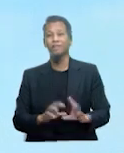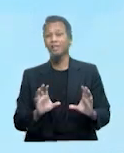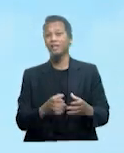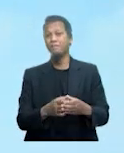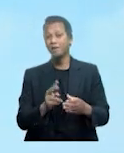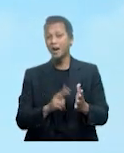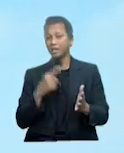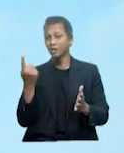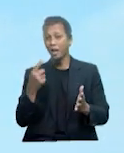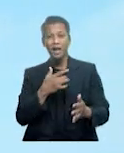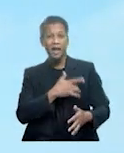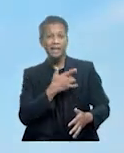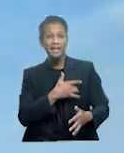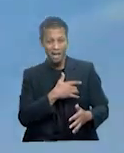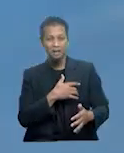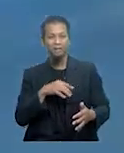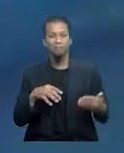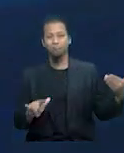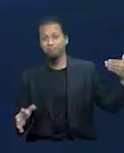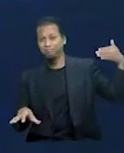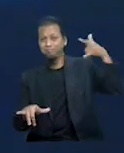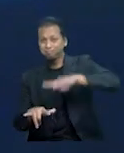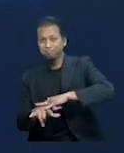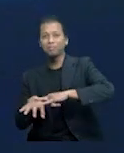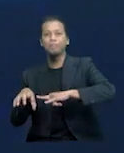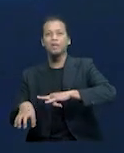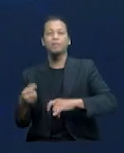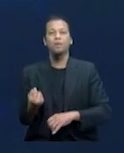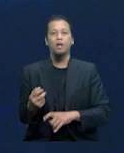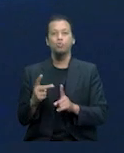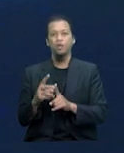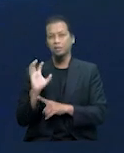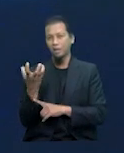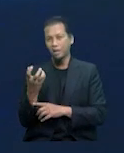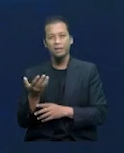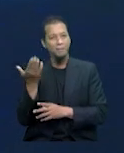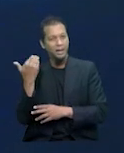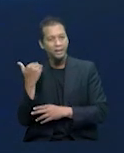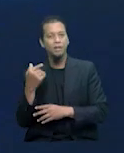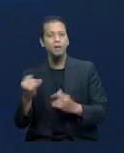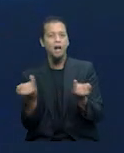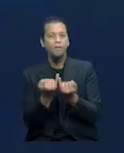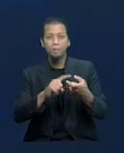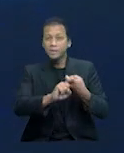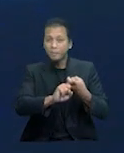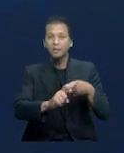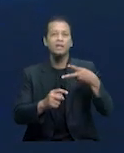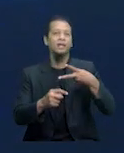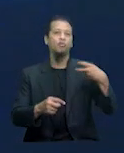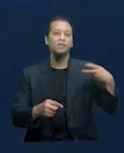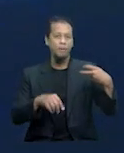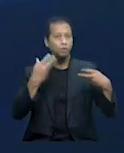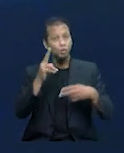Tim nasional Argentina tiba di Bandara Soekarno-Hatta, Tangerang, Banten, Jumat malam, jelang laga persahabatan melawan Indonesia yang akan digelar Senin